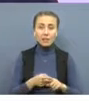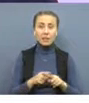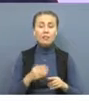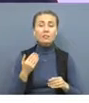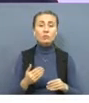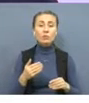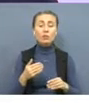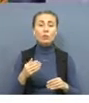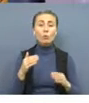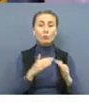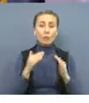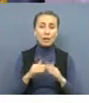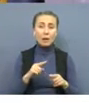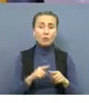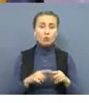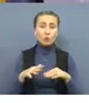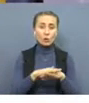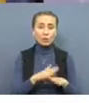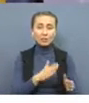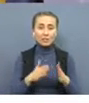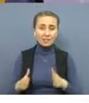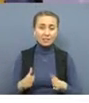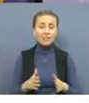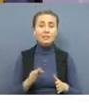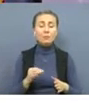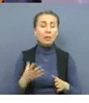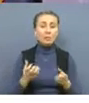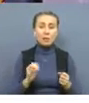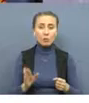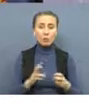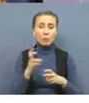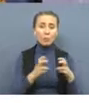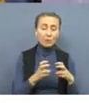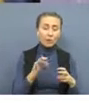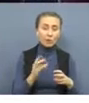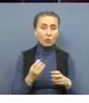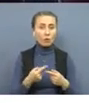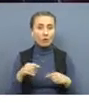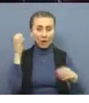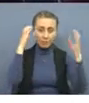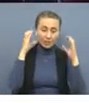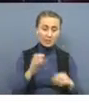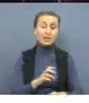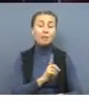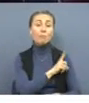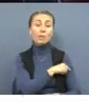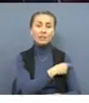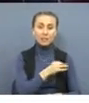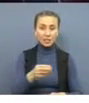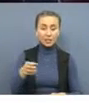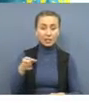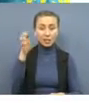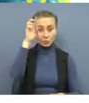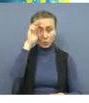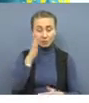международные стандарты. Система стандартизации применяется не только на производственных предприятиях, но и в сферах образования, медицины и государственной